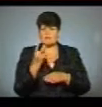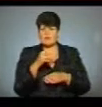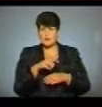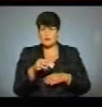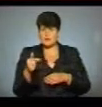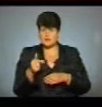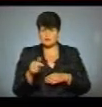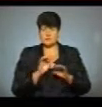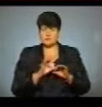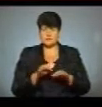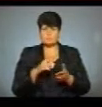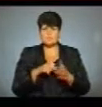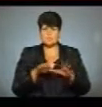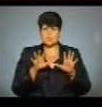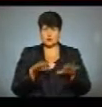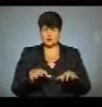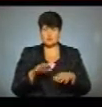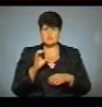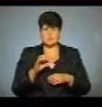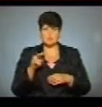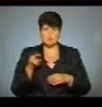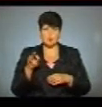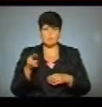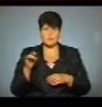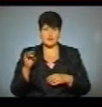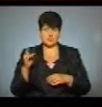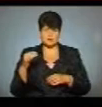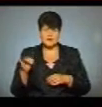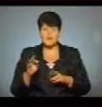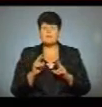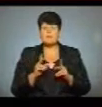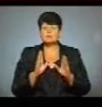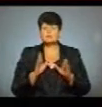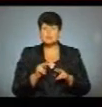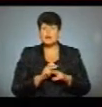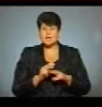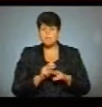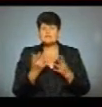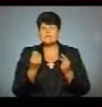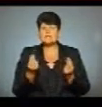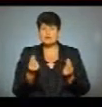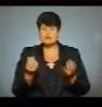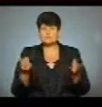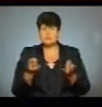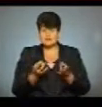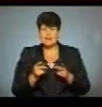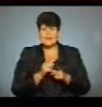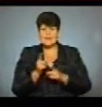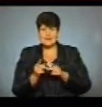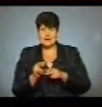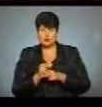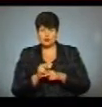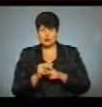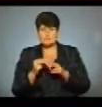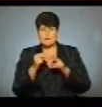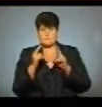гривень, розповів міський голова Теребовлі Сергій Поперечний. Як відбуватиметься ремонт і скільки грошей потрібно на реконструкцію всього